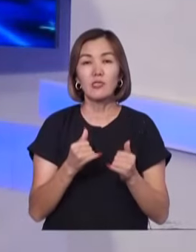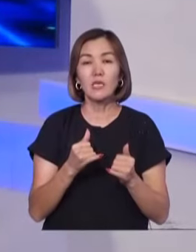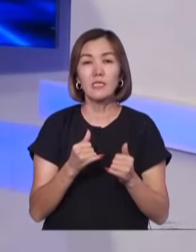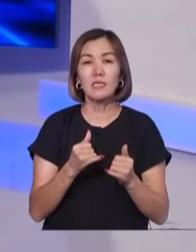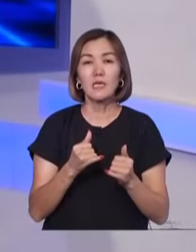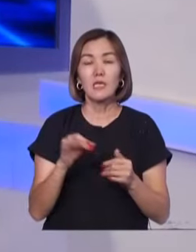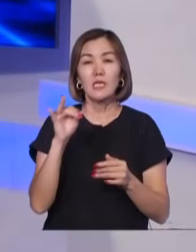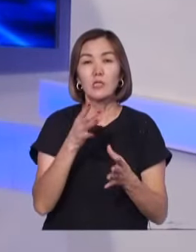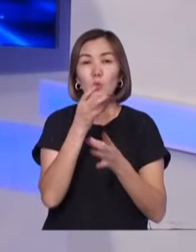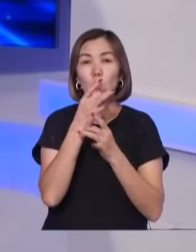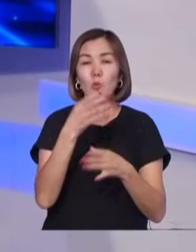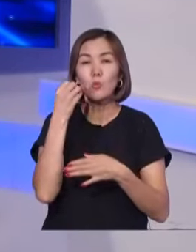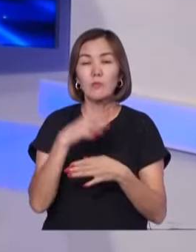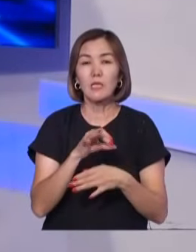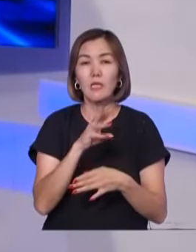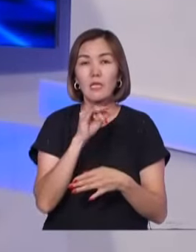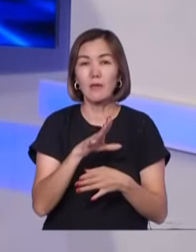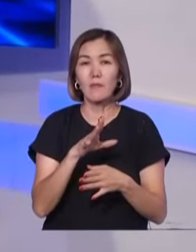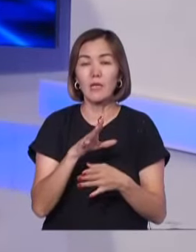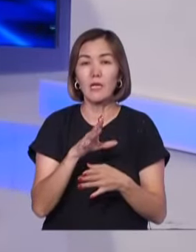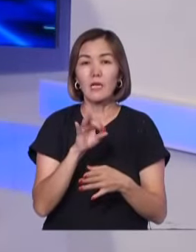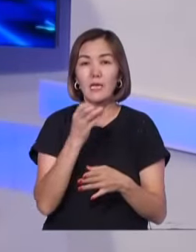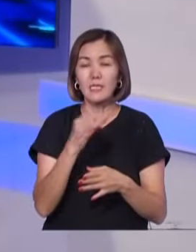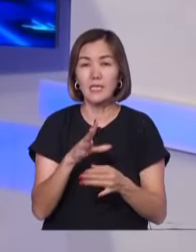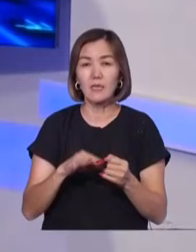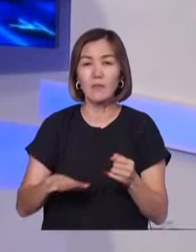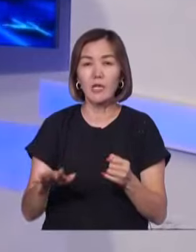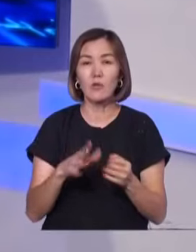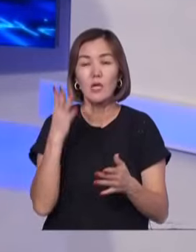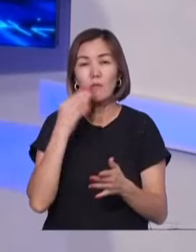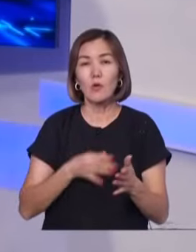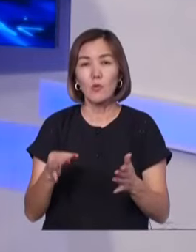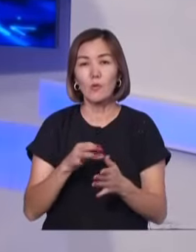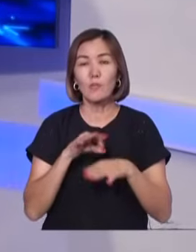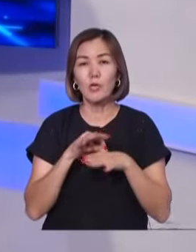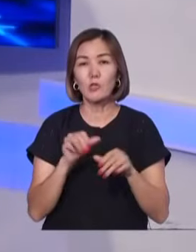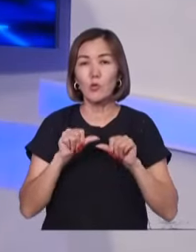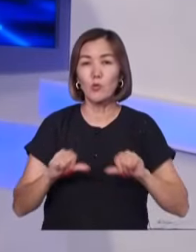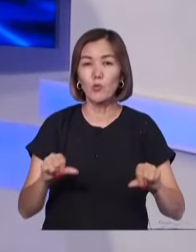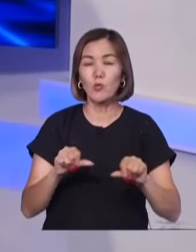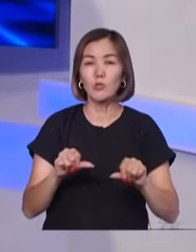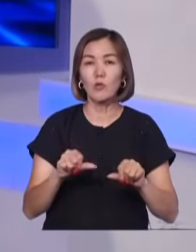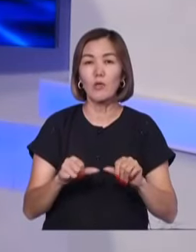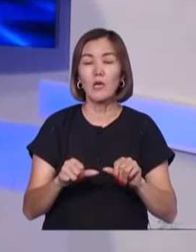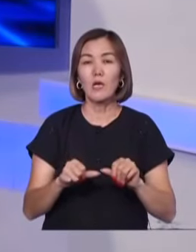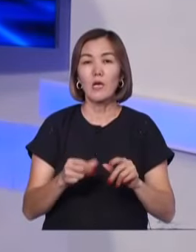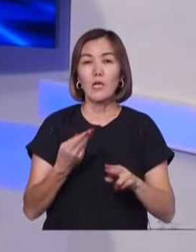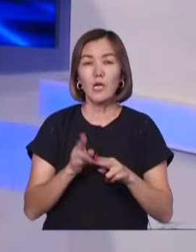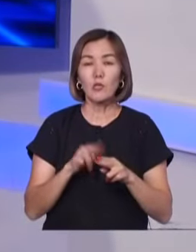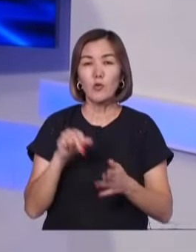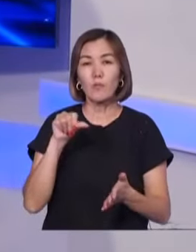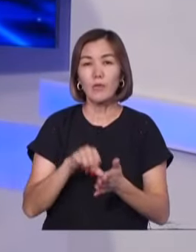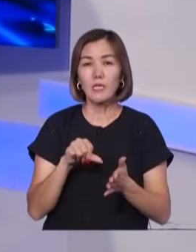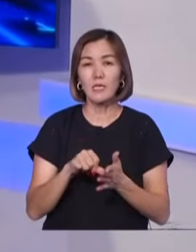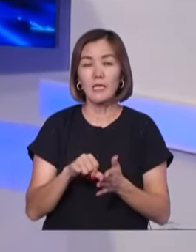даты в историко-культурном центре Атамекен расположенном в карасайском районе Алматинской области прошёл круглый стол в работе которого приняли